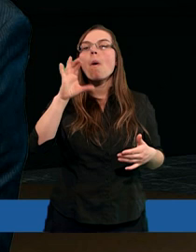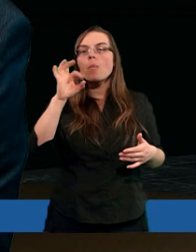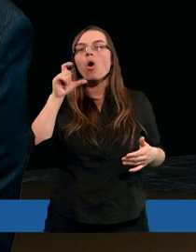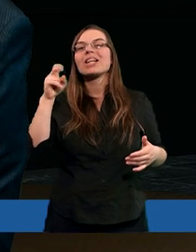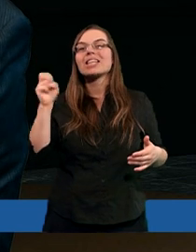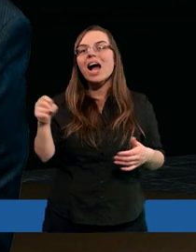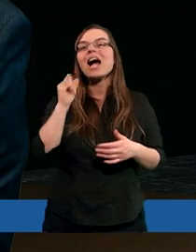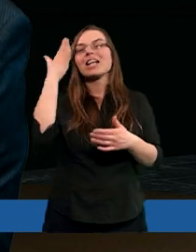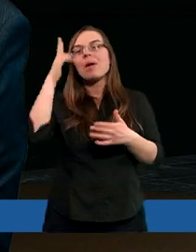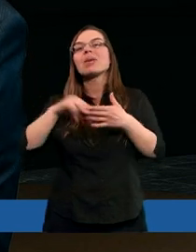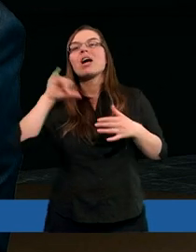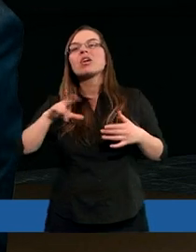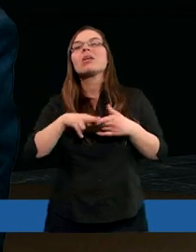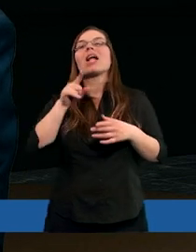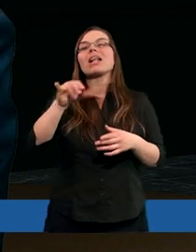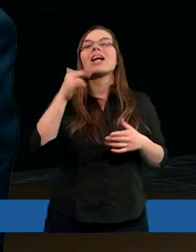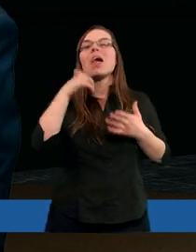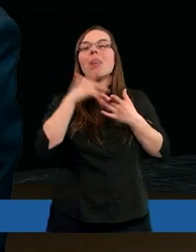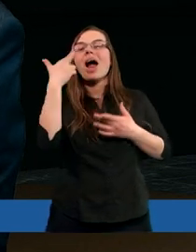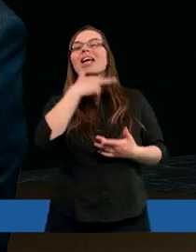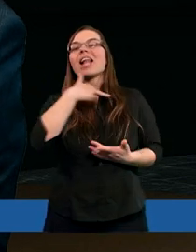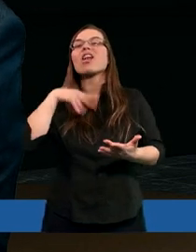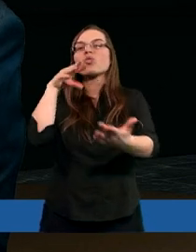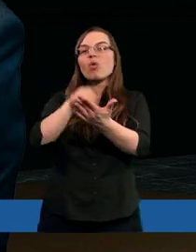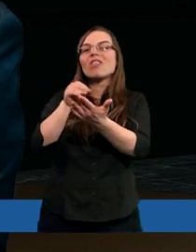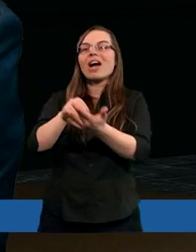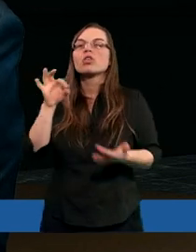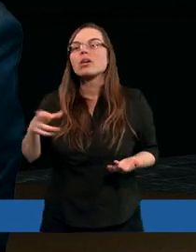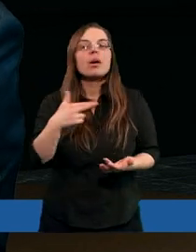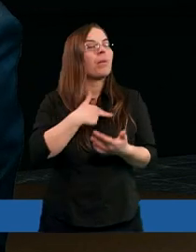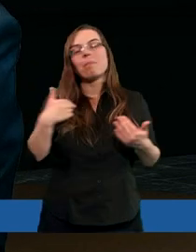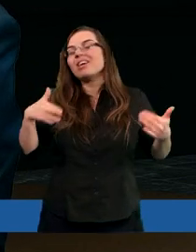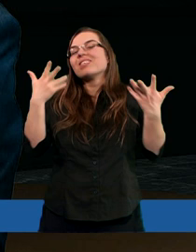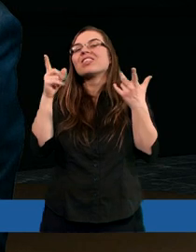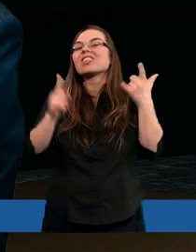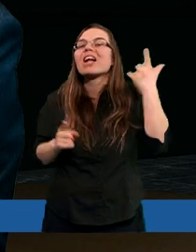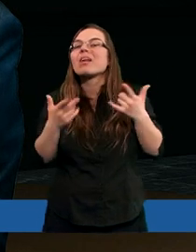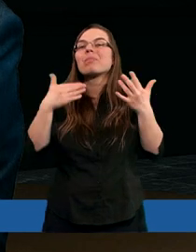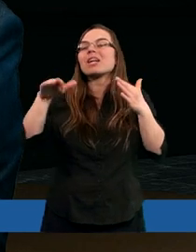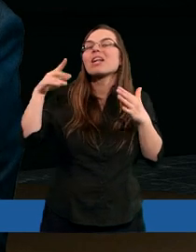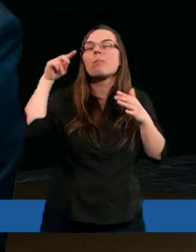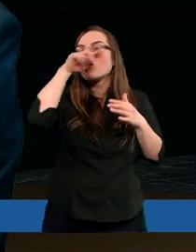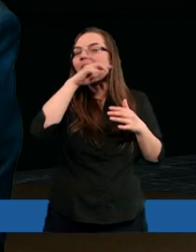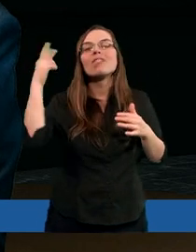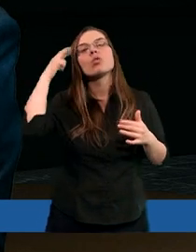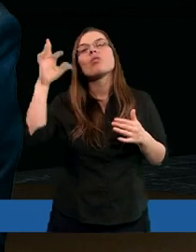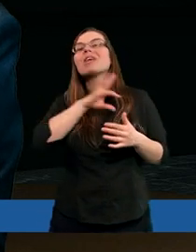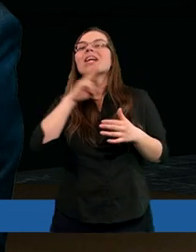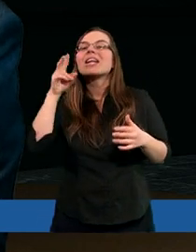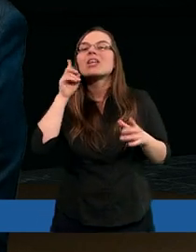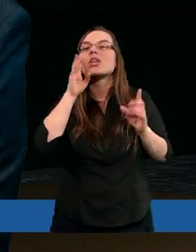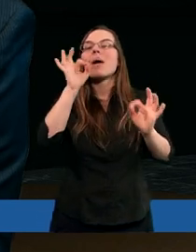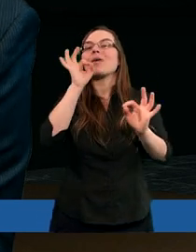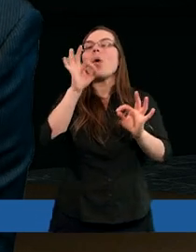znamy siebie na tyle, na ile nas doświadczono. Więc my nie możemy się wiedzieć, jak będziemy się zachowywać w danej i innej